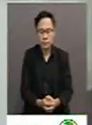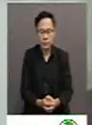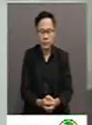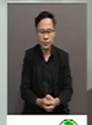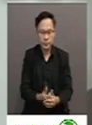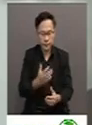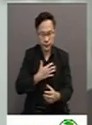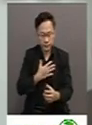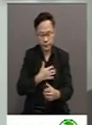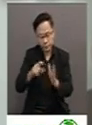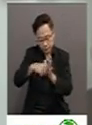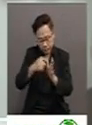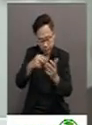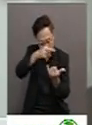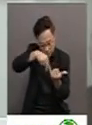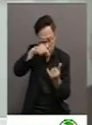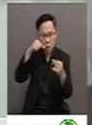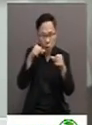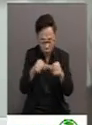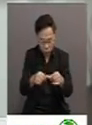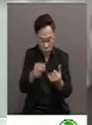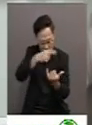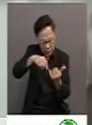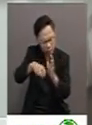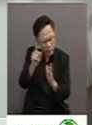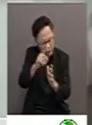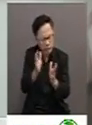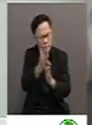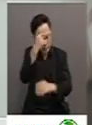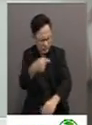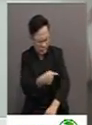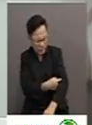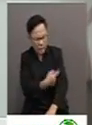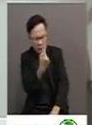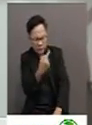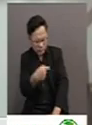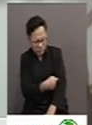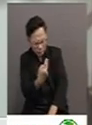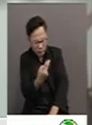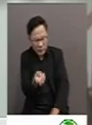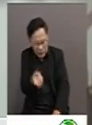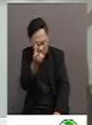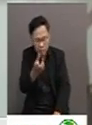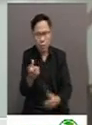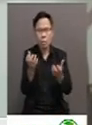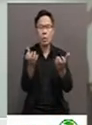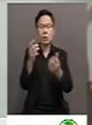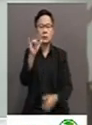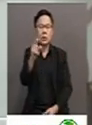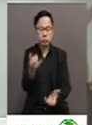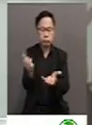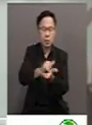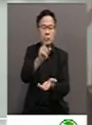นะครับทีนี้สาเหตุเราก็ยังหาสาเหตุไม่เจอว่าที่มันน่าจะเกิดจากอะไรแต่ว่าเราก็พยายามสันนิษฐานว่ามัน